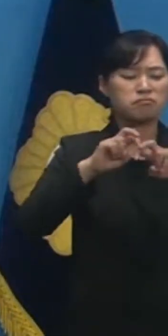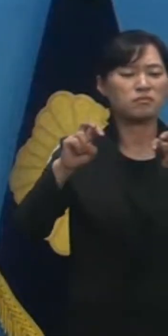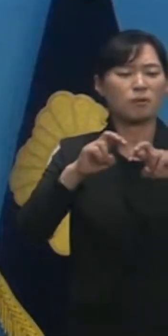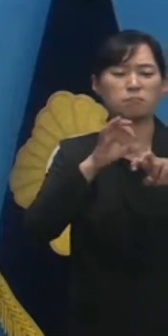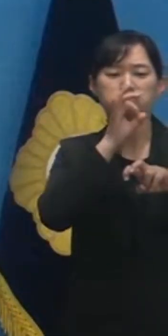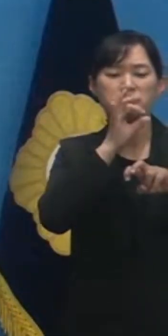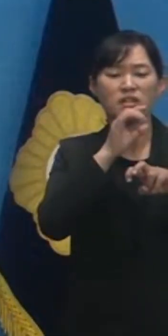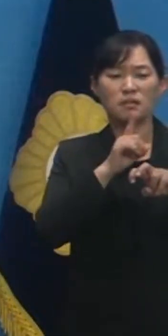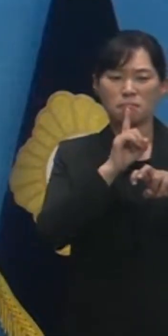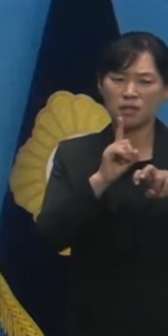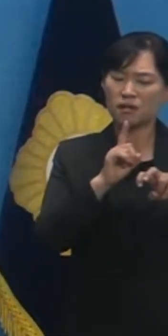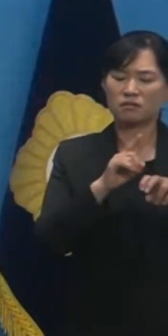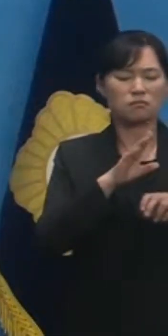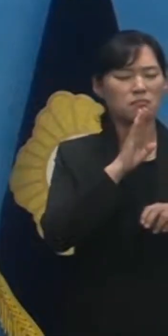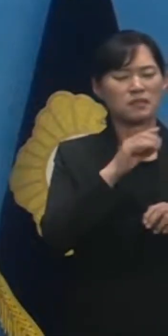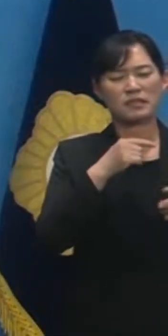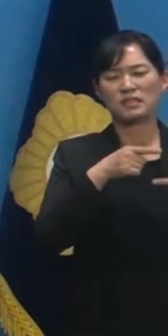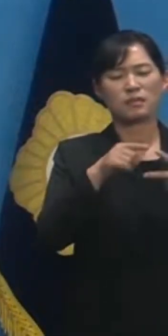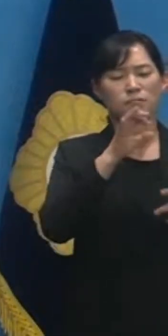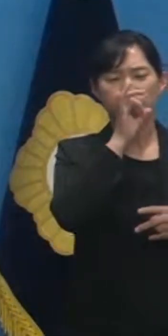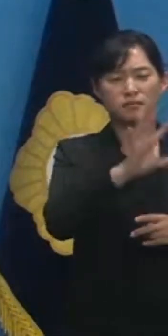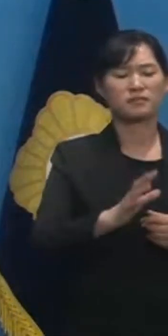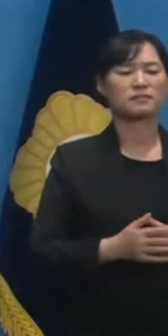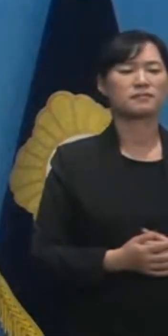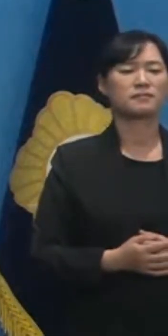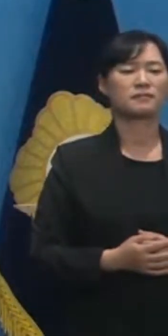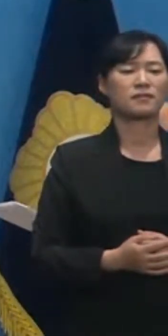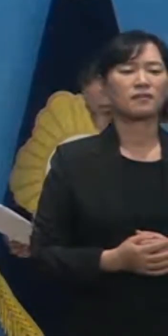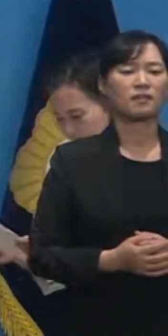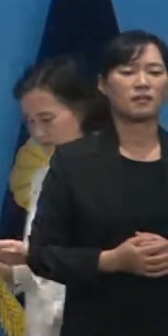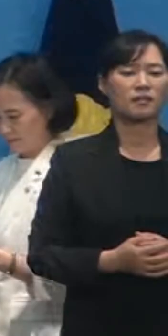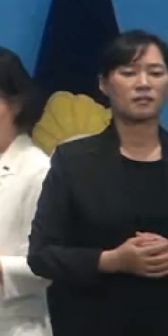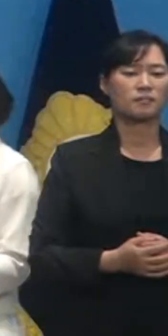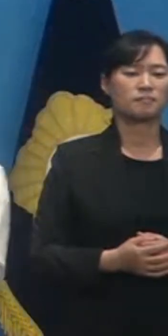변명은 도저히 납득할 수 없습니다.